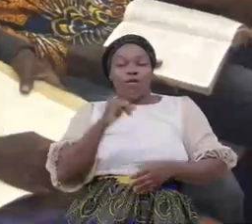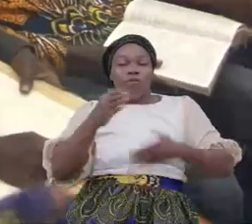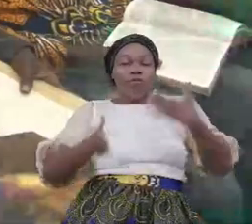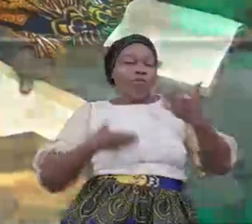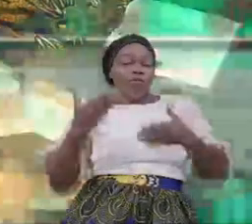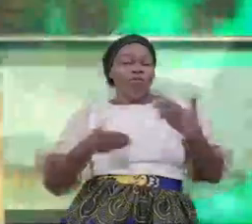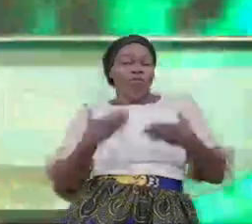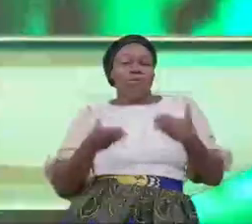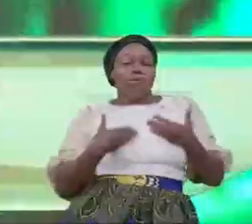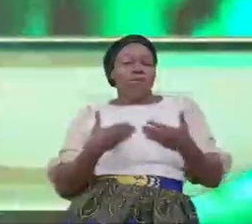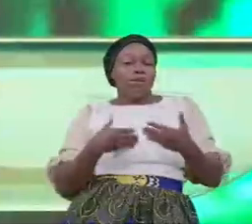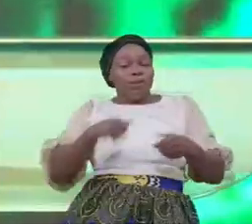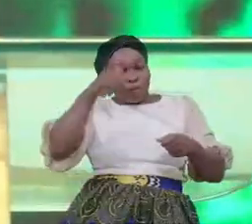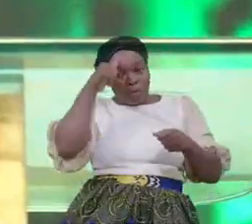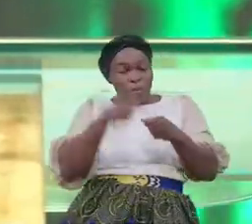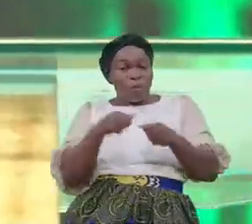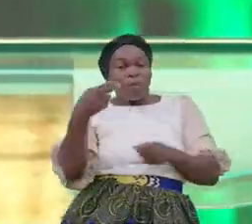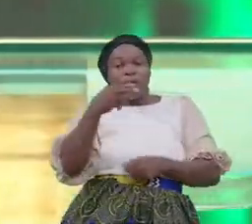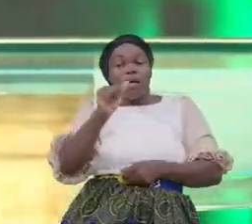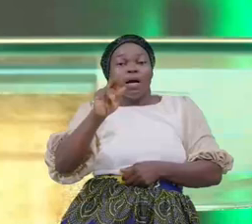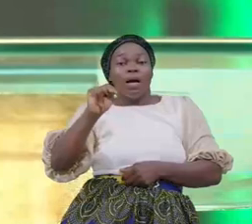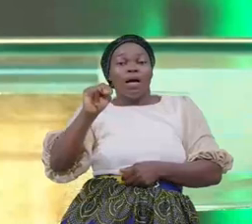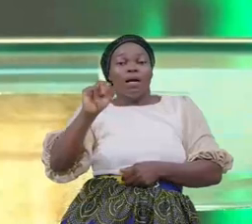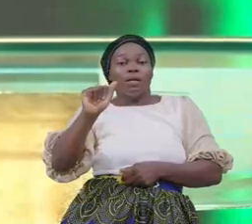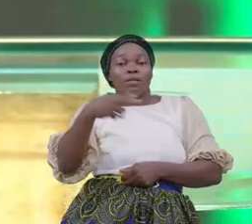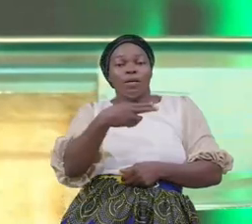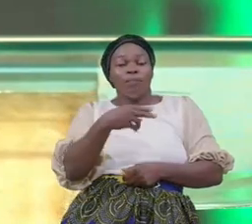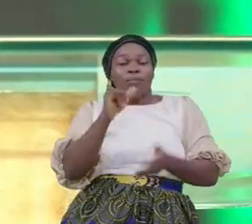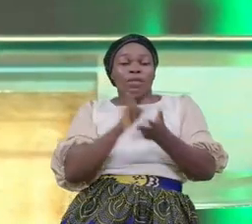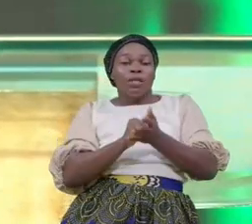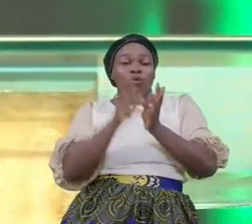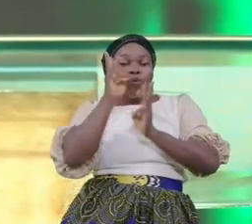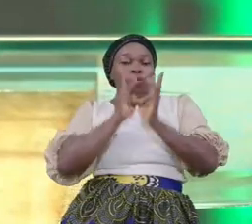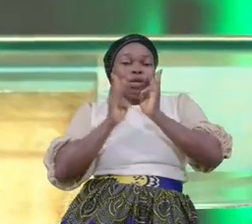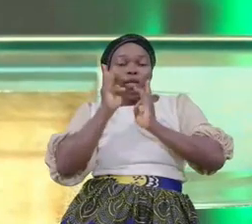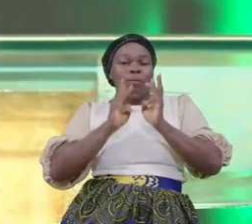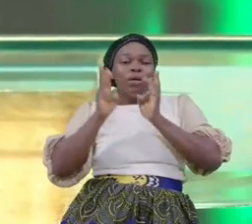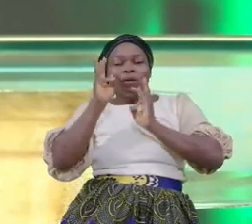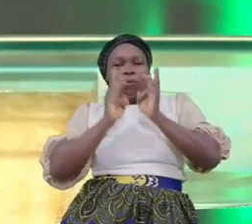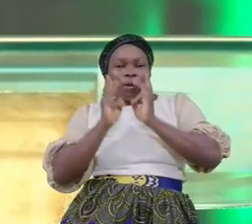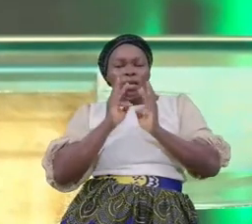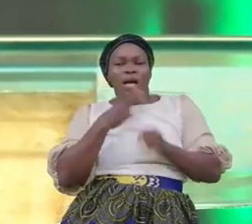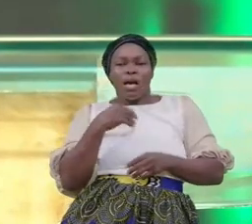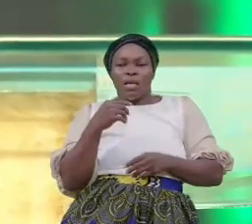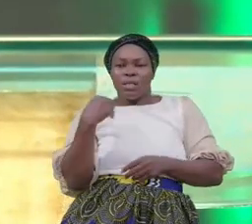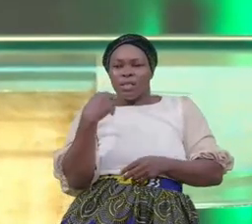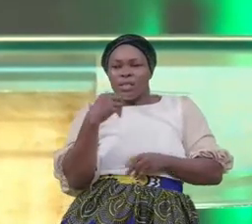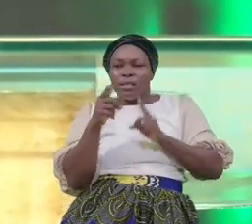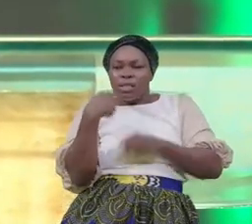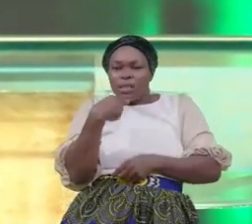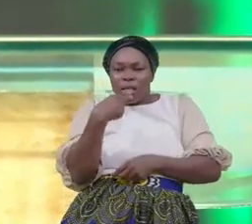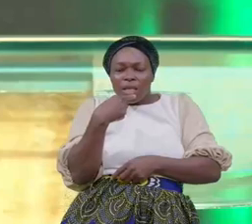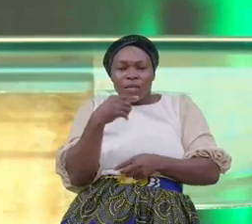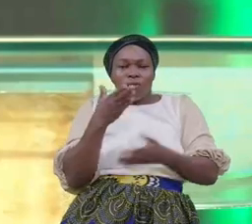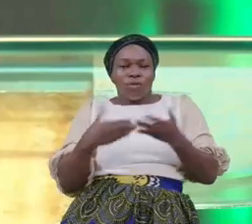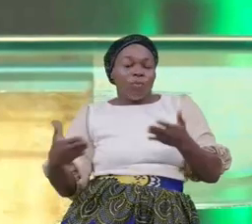Est-ce que vous vous rappelez bien Anne? Anne pleurait, versait des larmes. Et puis elle disait des choses que Élie n'a pas